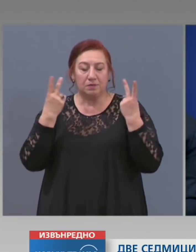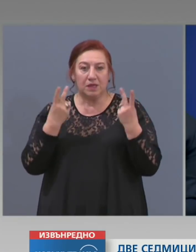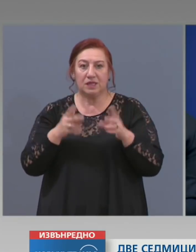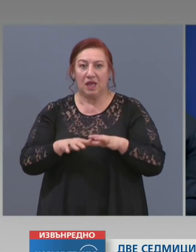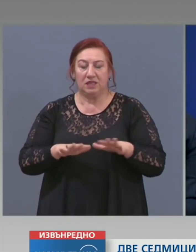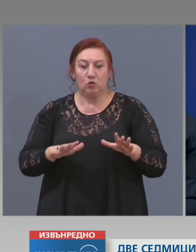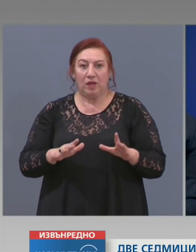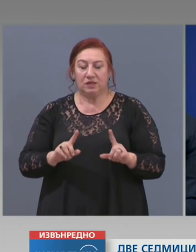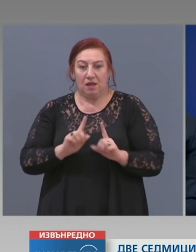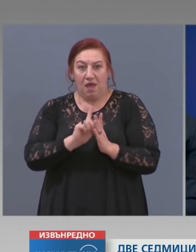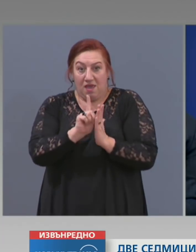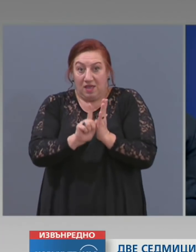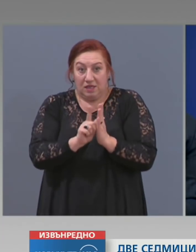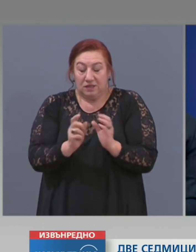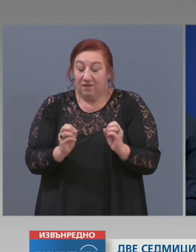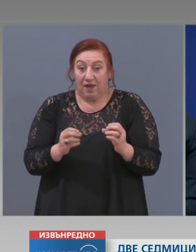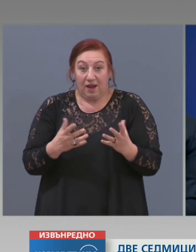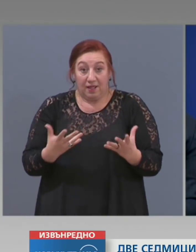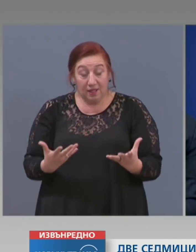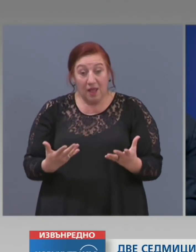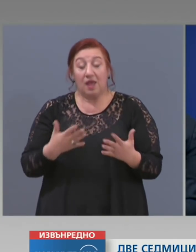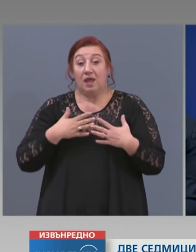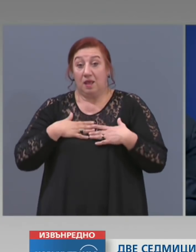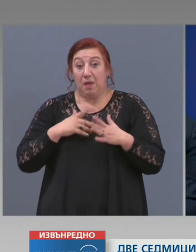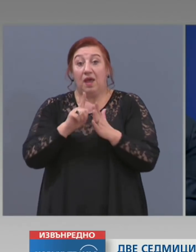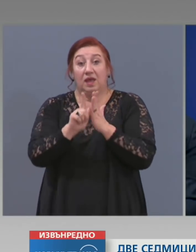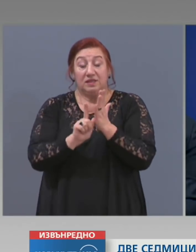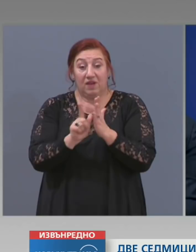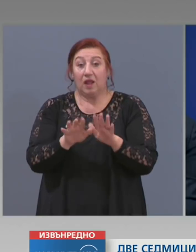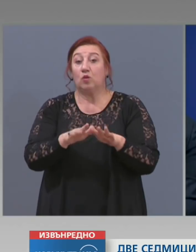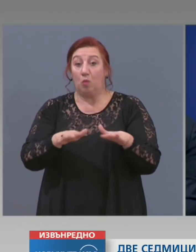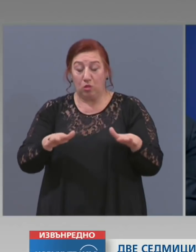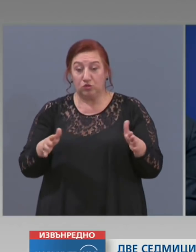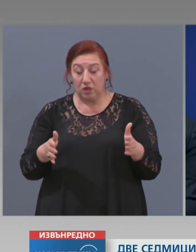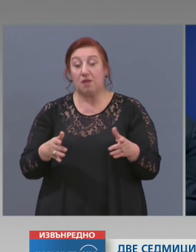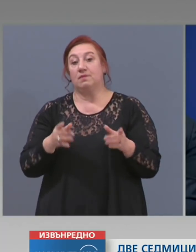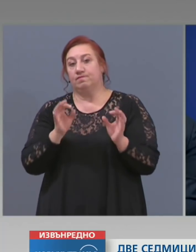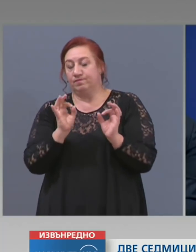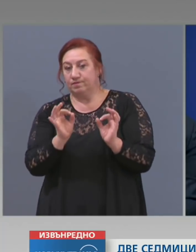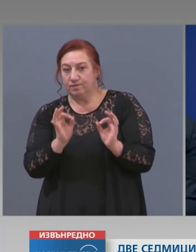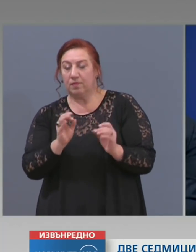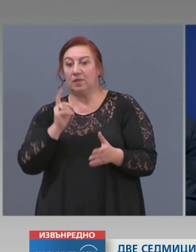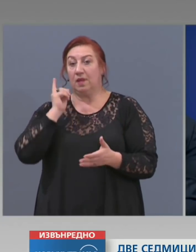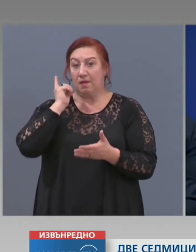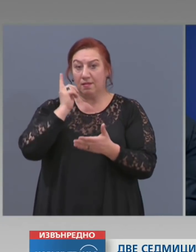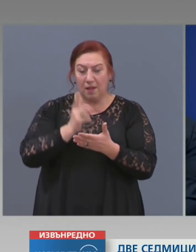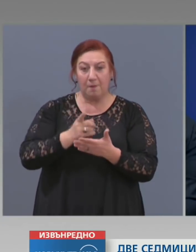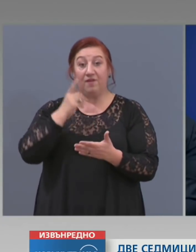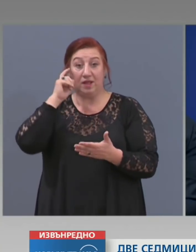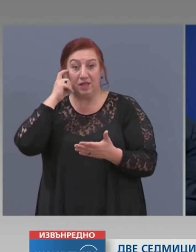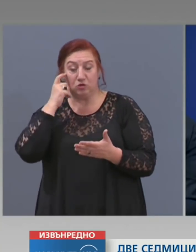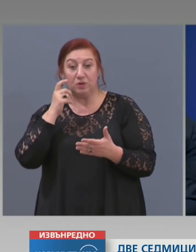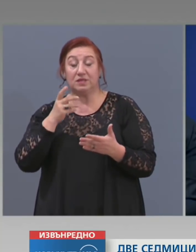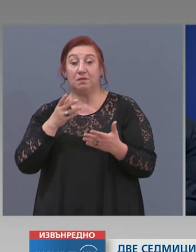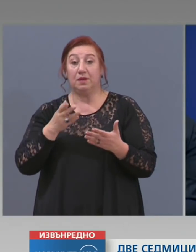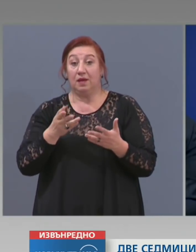форс-мажор и на извънредно положение, така че трябва да се съобрази и с това как ще